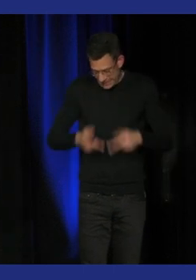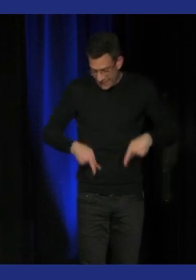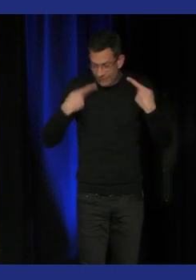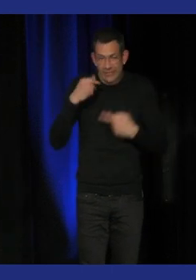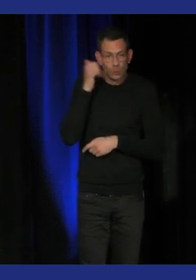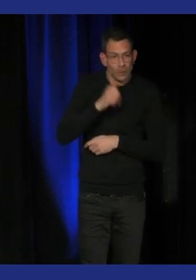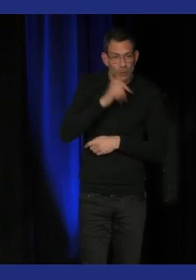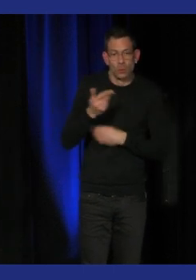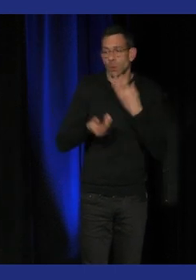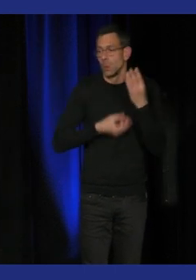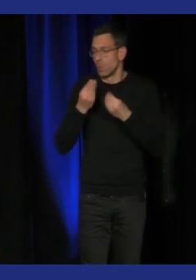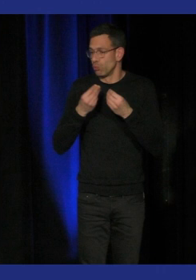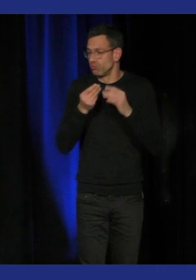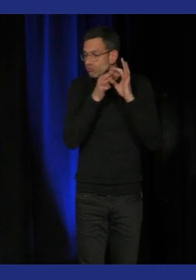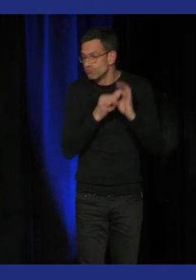peux entendre aussi